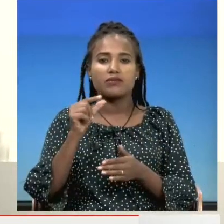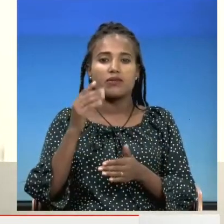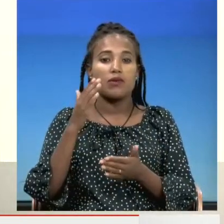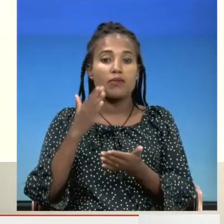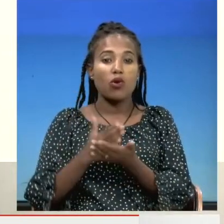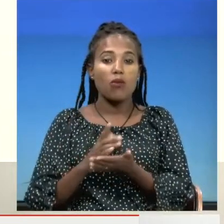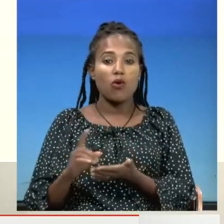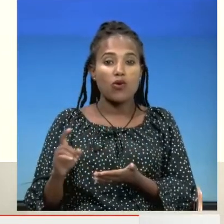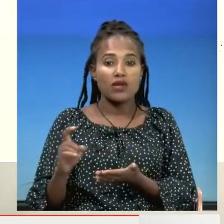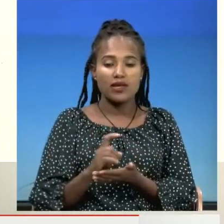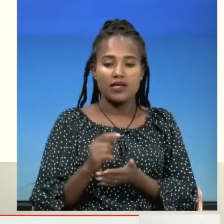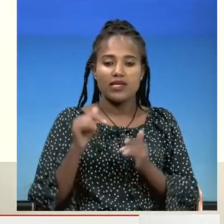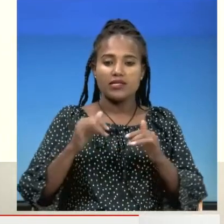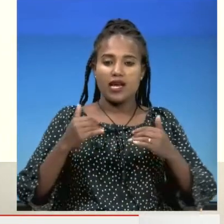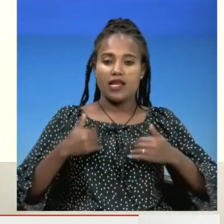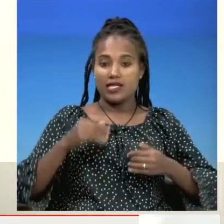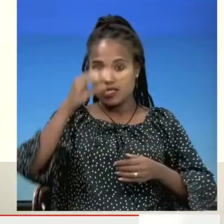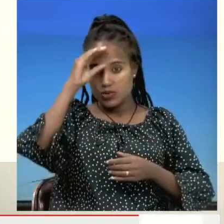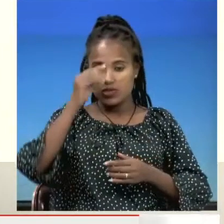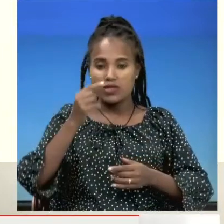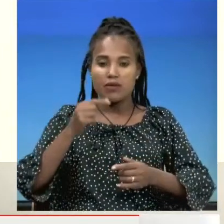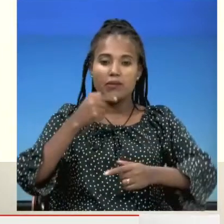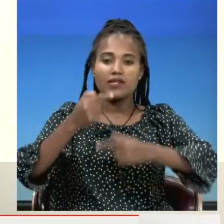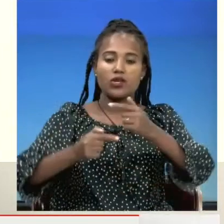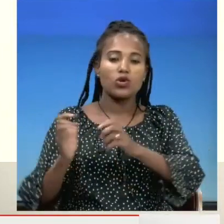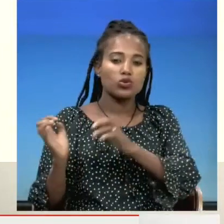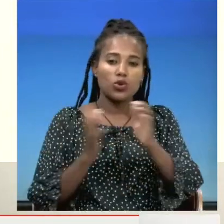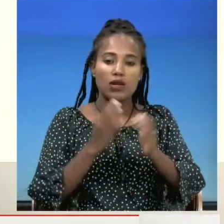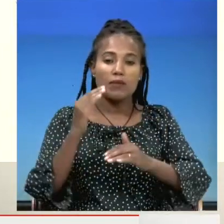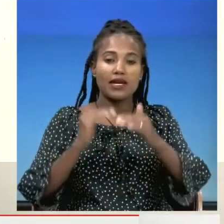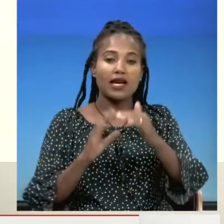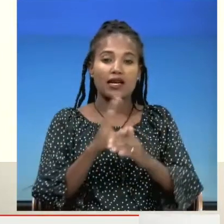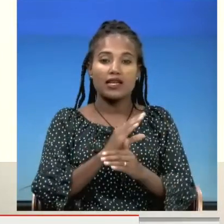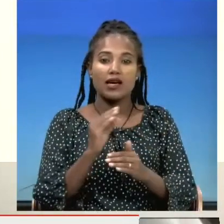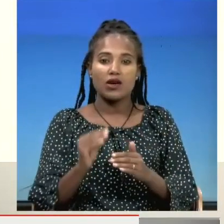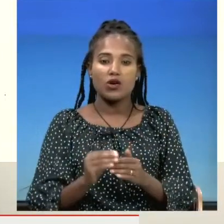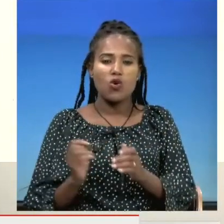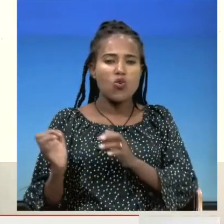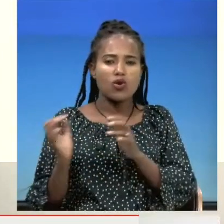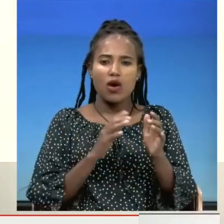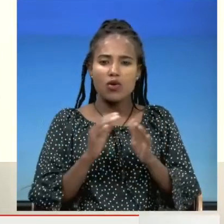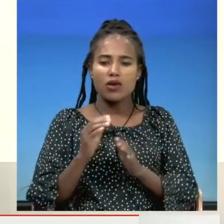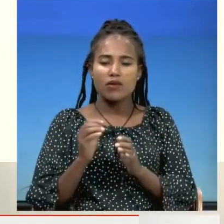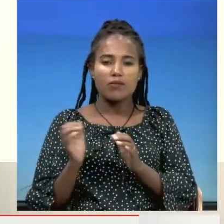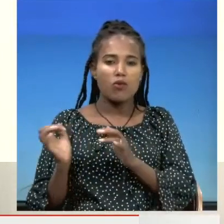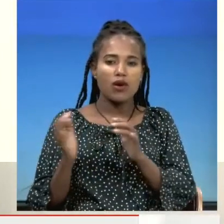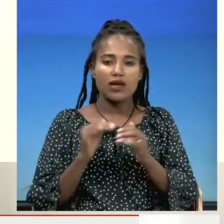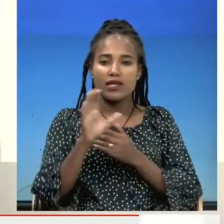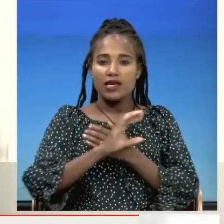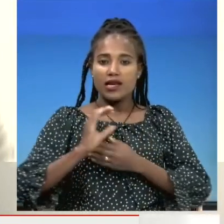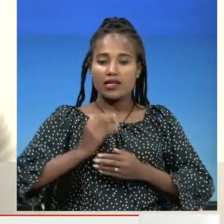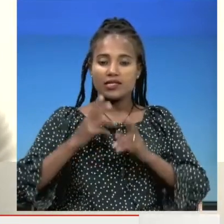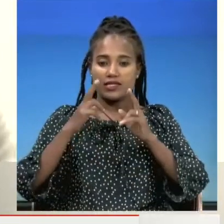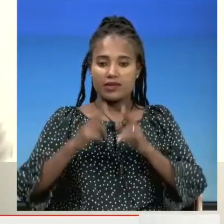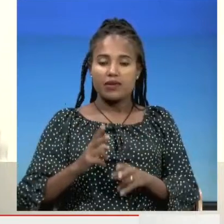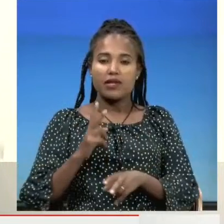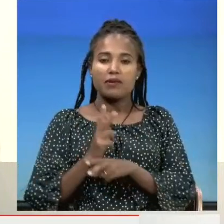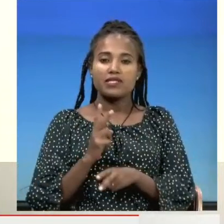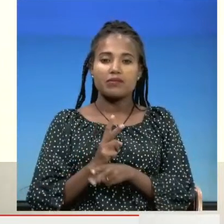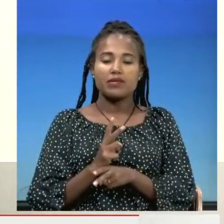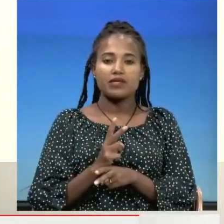ከሆነ እዚህ ያለን ሰዎች መተን ጦሩን ለመቀላቀልና ውጊያውን በመዋጋት የሀገራችንን ክብር